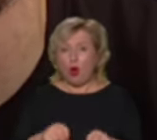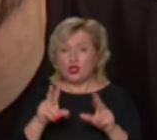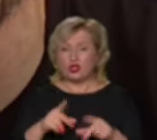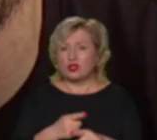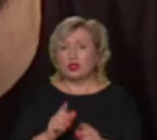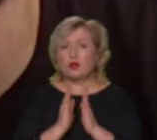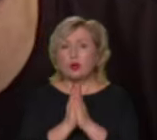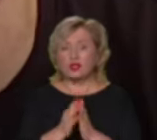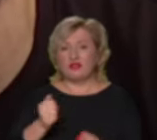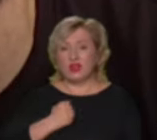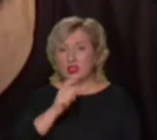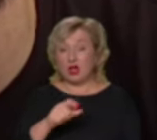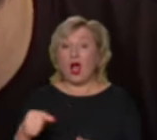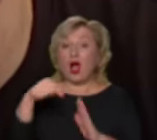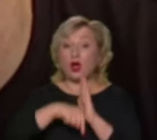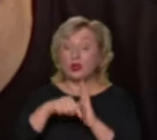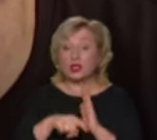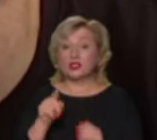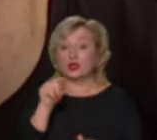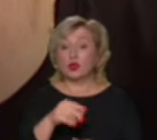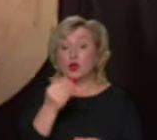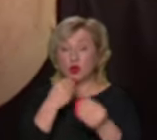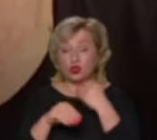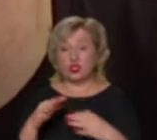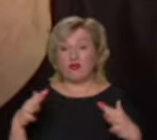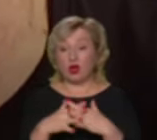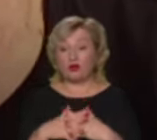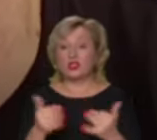попросили військові, а в контексті тому, що лучше